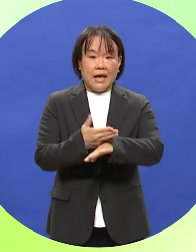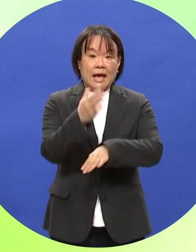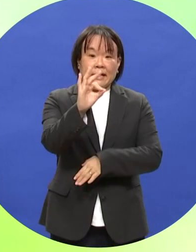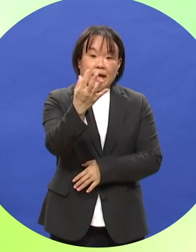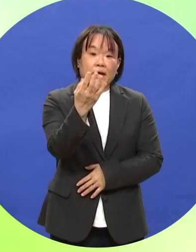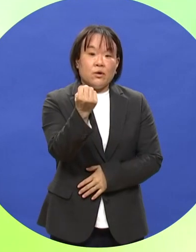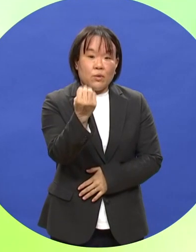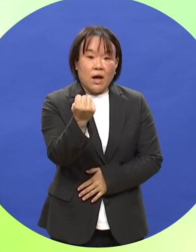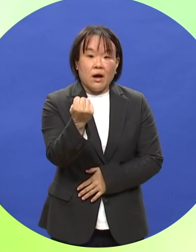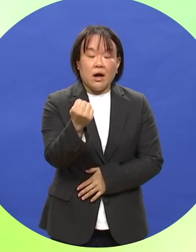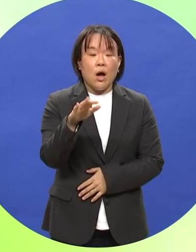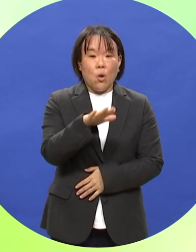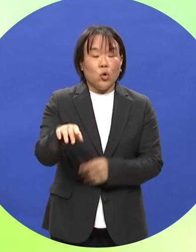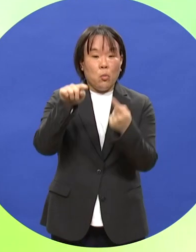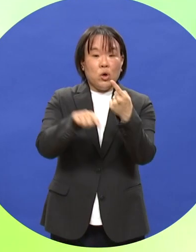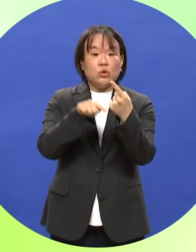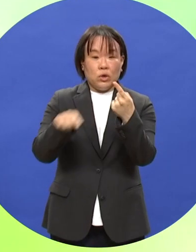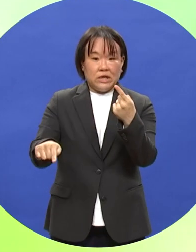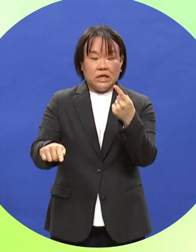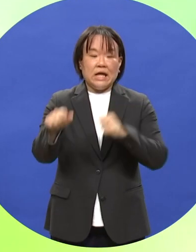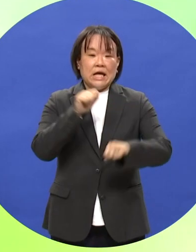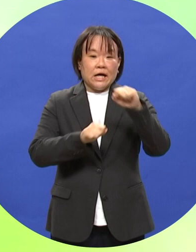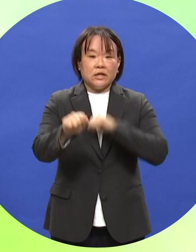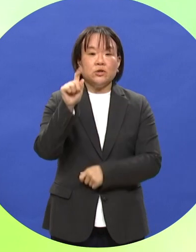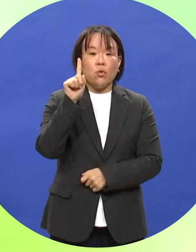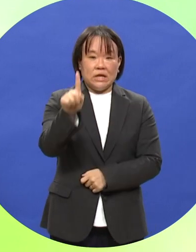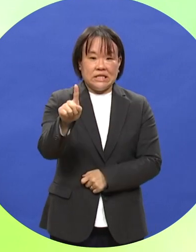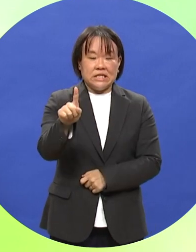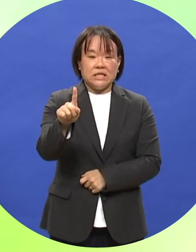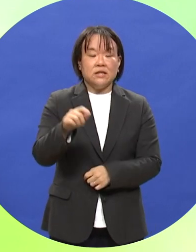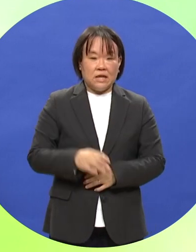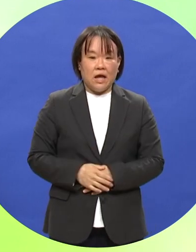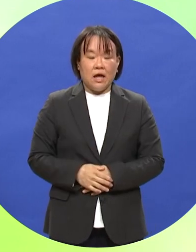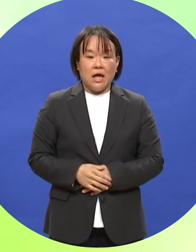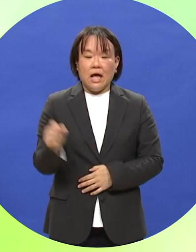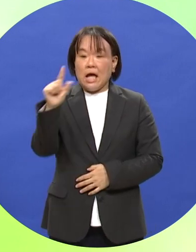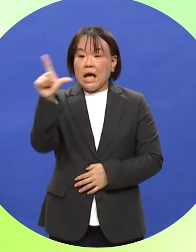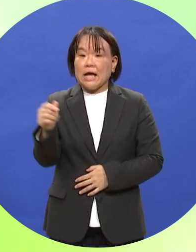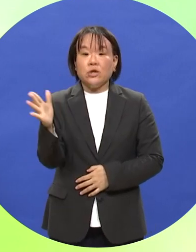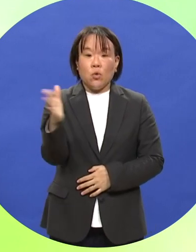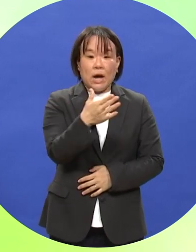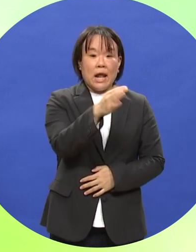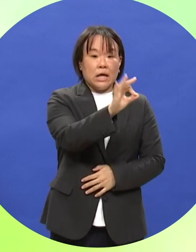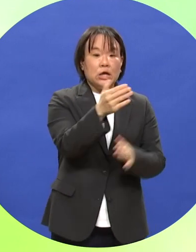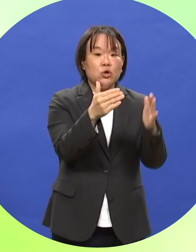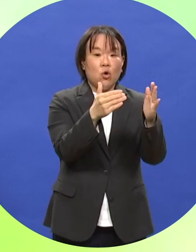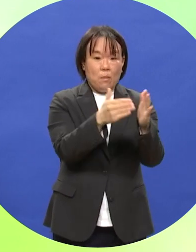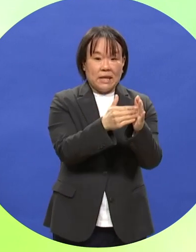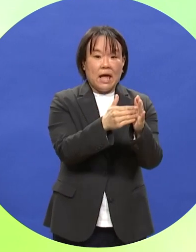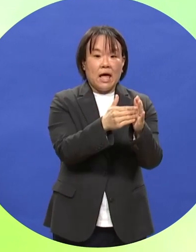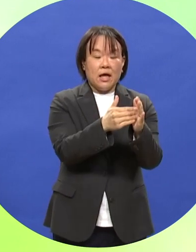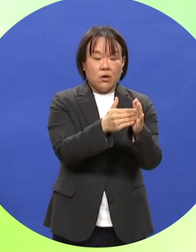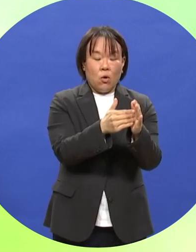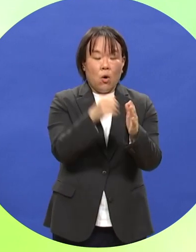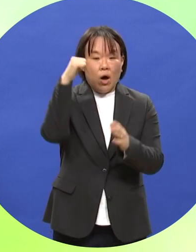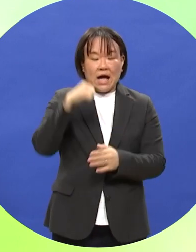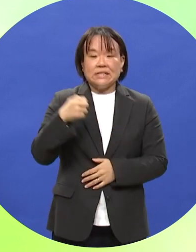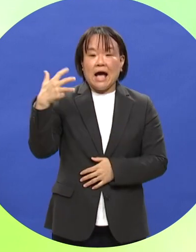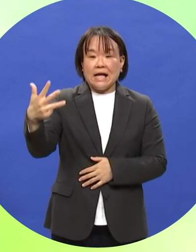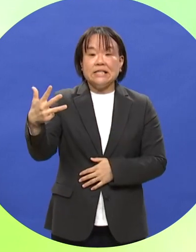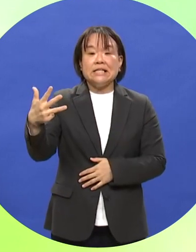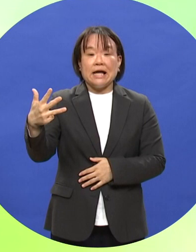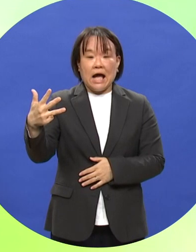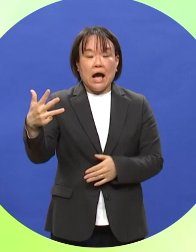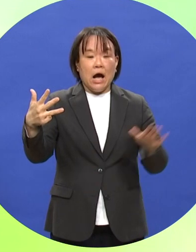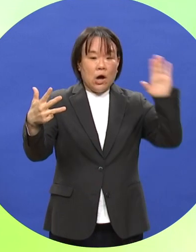謝礼金は、子ども1人1活動1時間あたり、月曜日から金曜日までの午前8